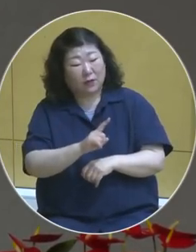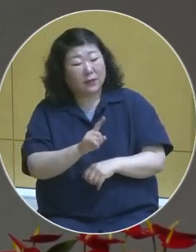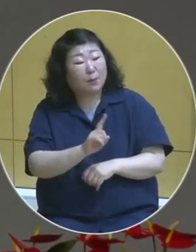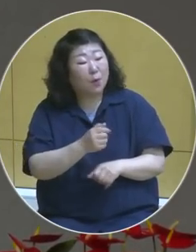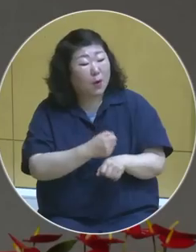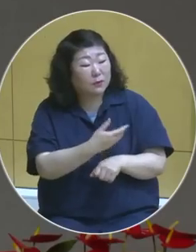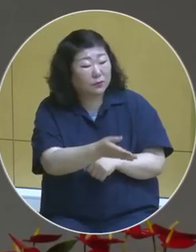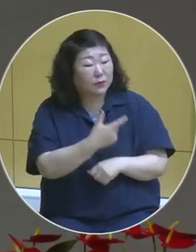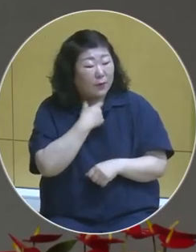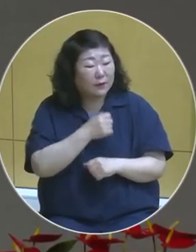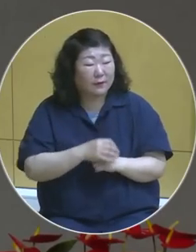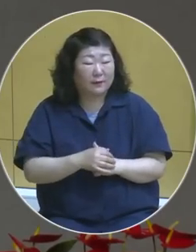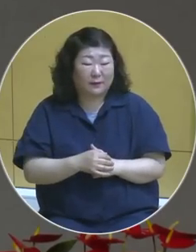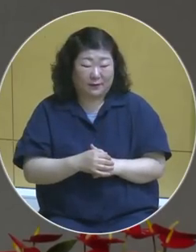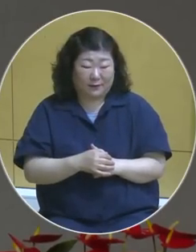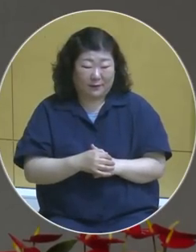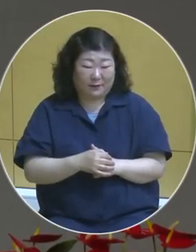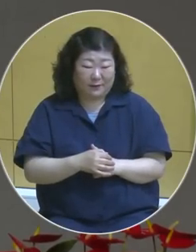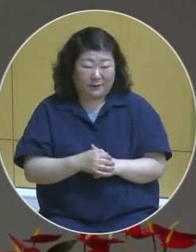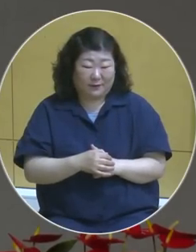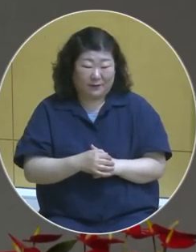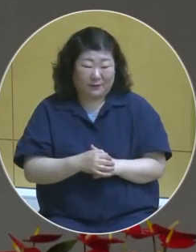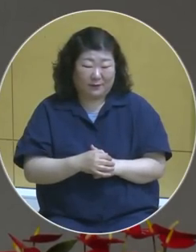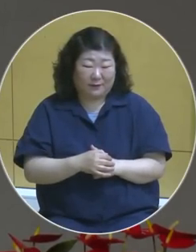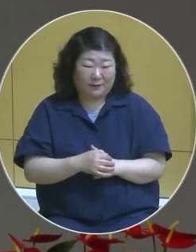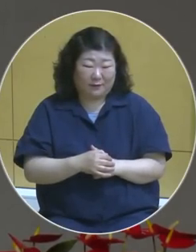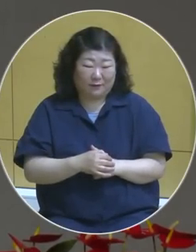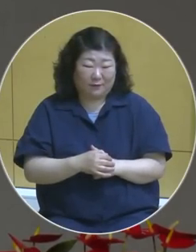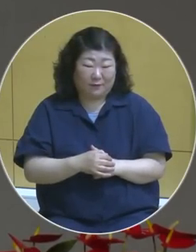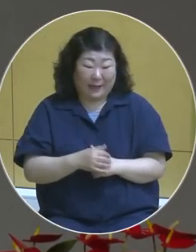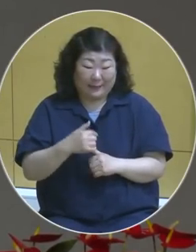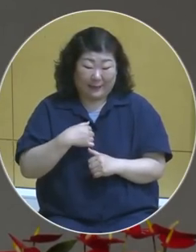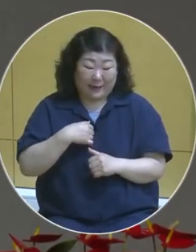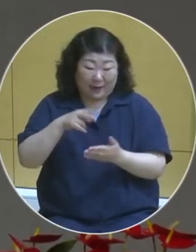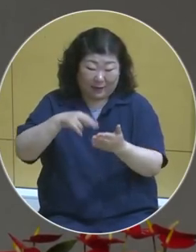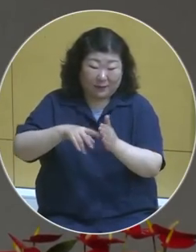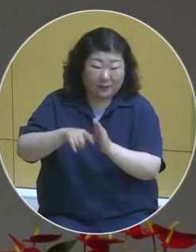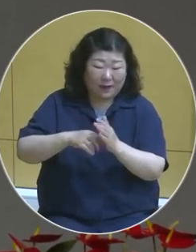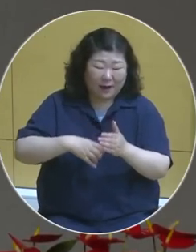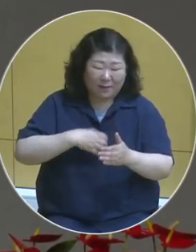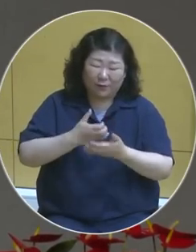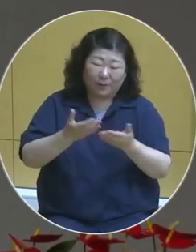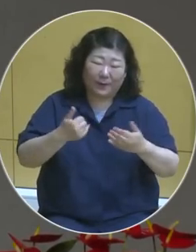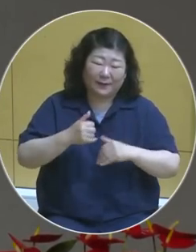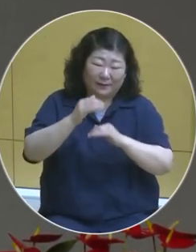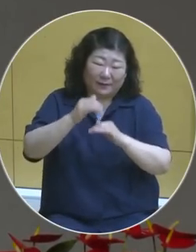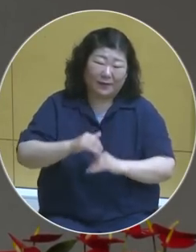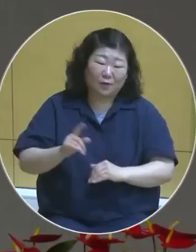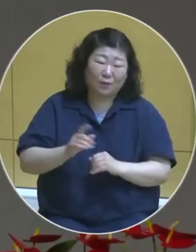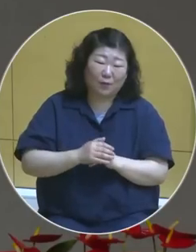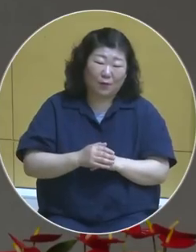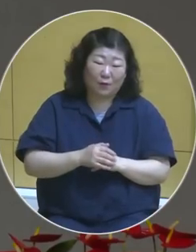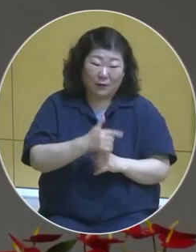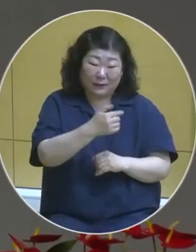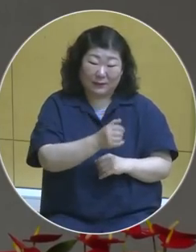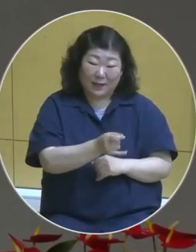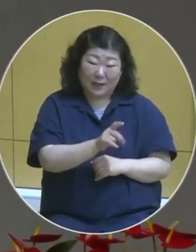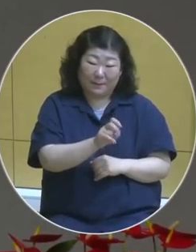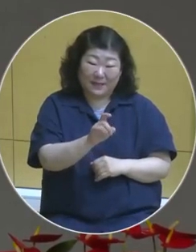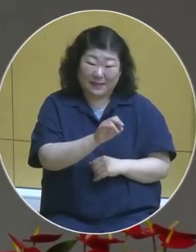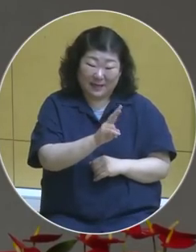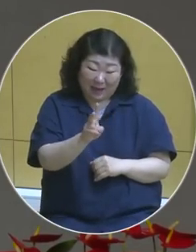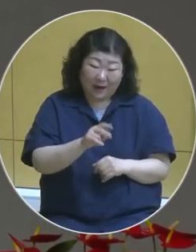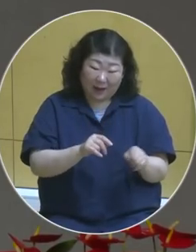참 제가 마음에 이렇게 참 감동을 받았던 그 내용이 뭐냐면 그때 느헤미야가 했던 것이